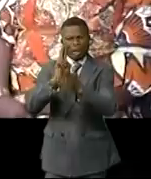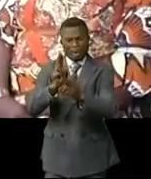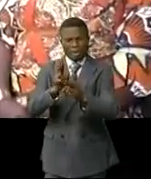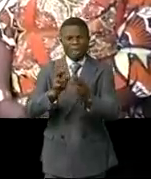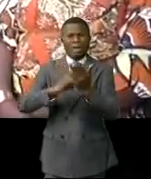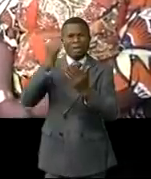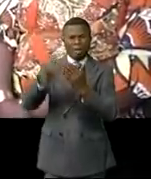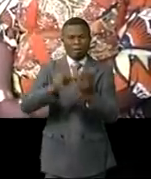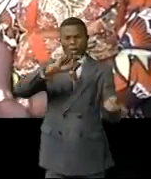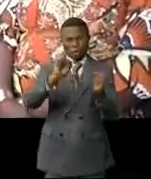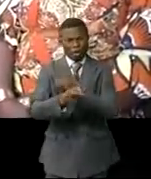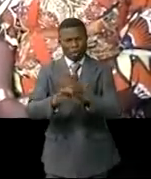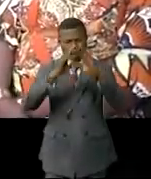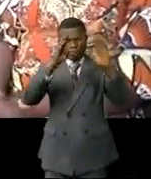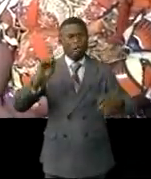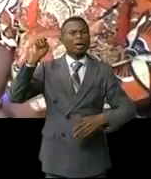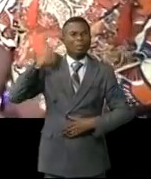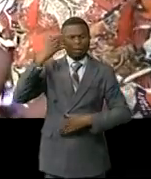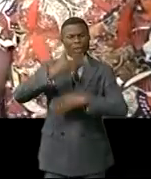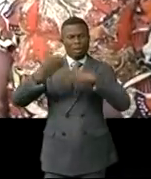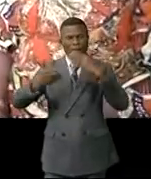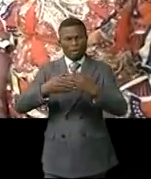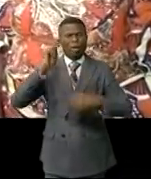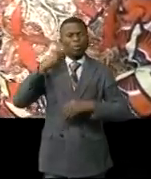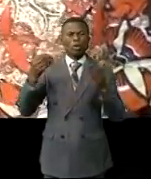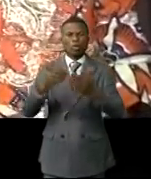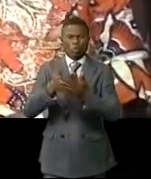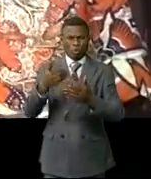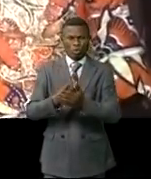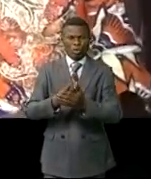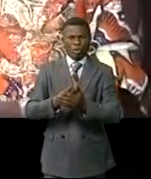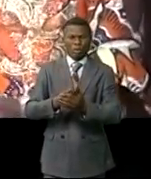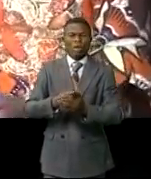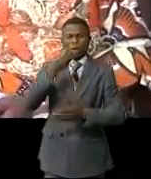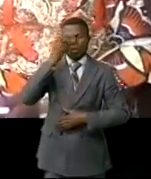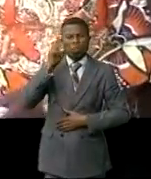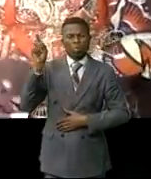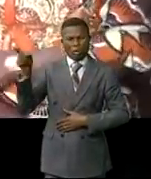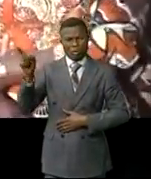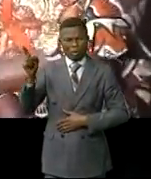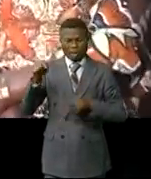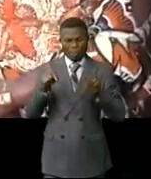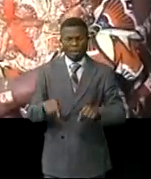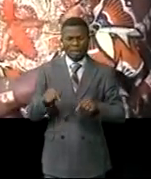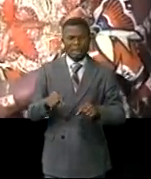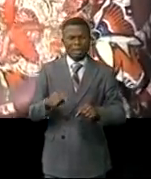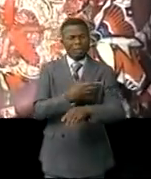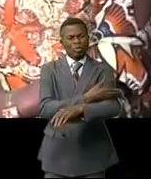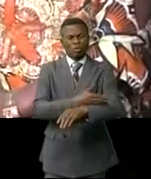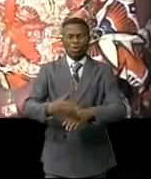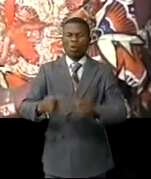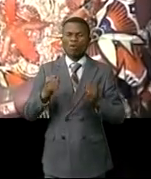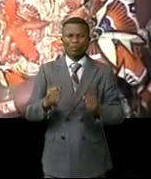la délocalisation et de la construction de la nouvelle prison centrale de Bukavu qui est actuellement dans un état